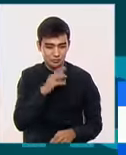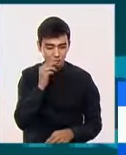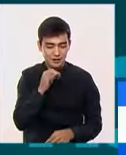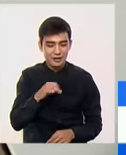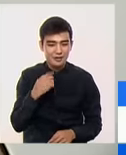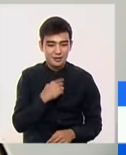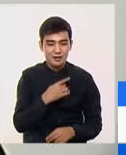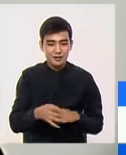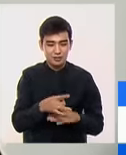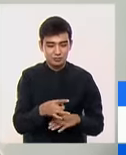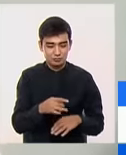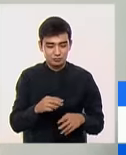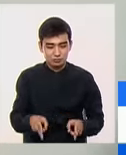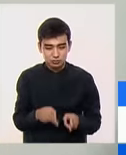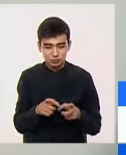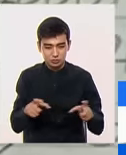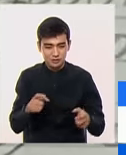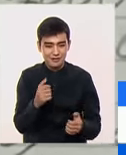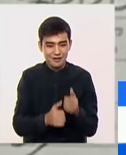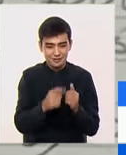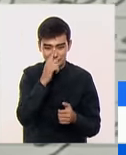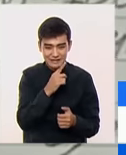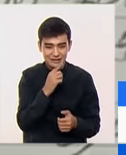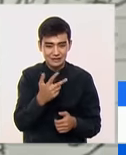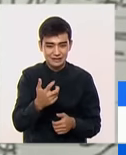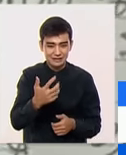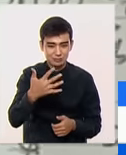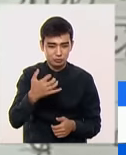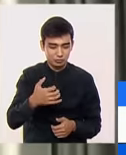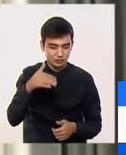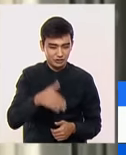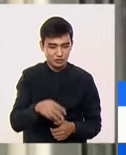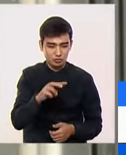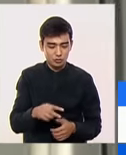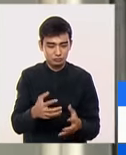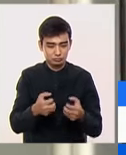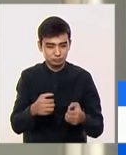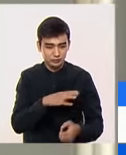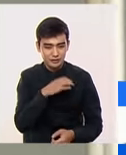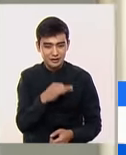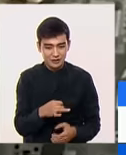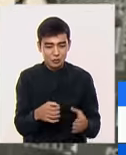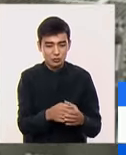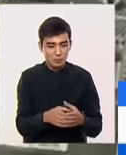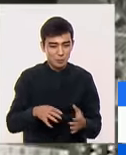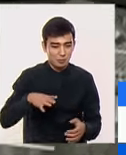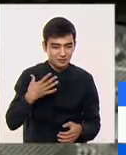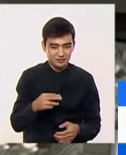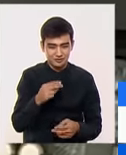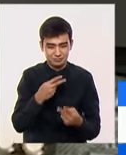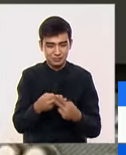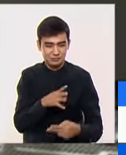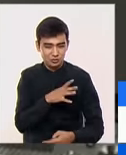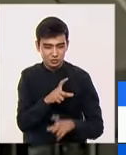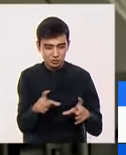скрипта ферм бандиты ежемесячно получали по 300 500000 долларов в группировку входили бывшие осужденные криминальные элементы